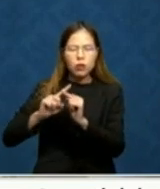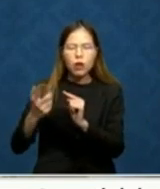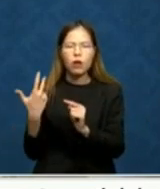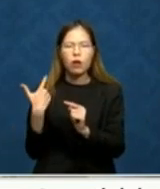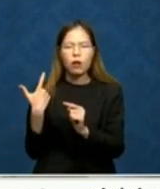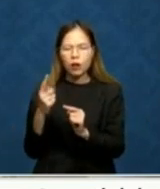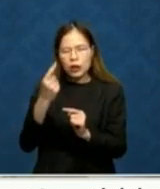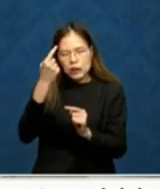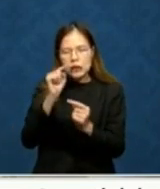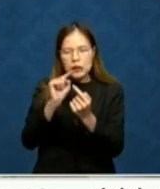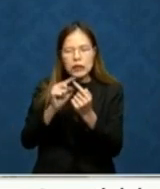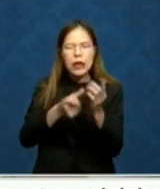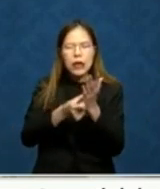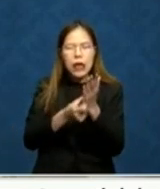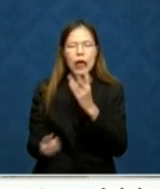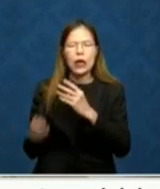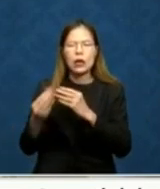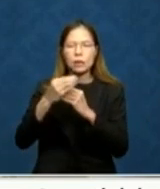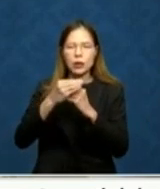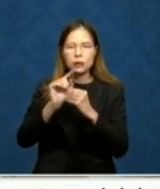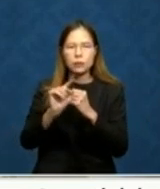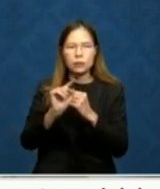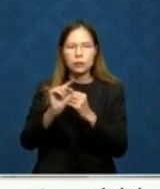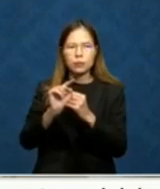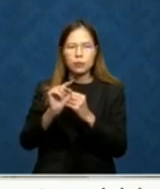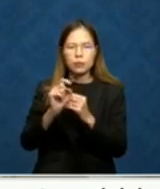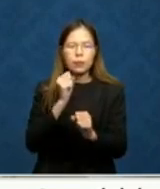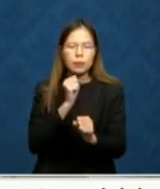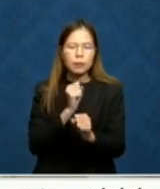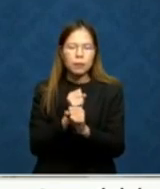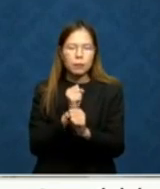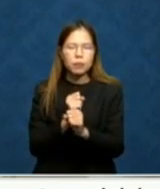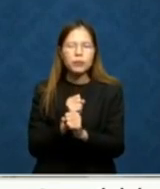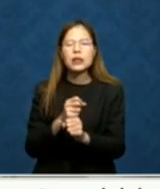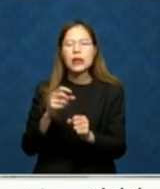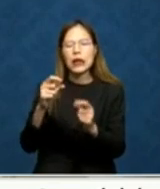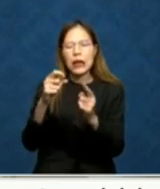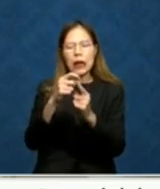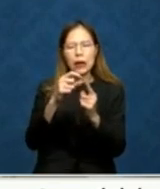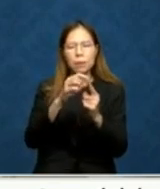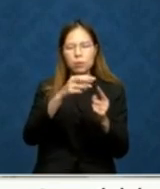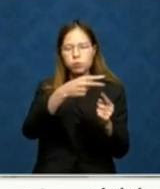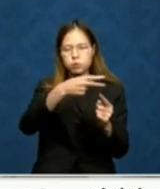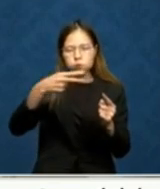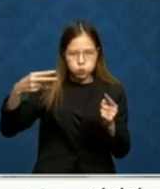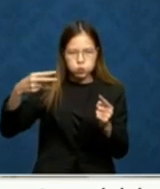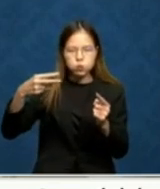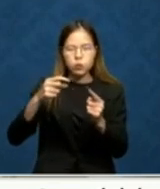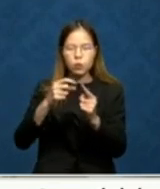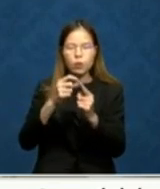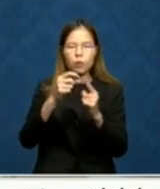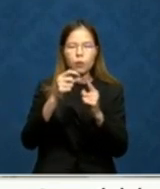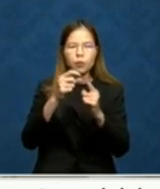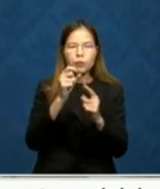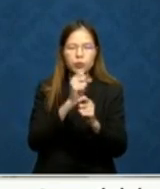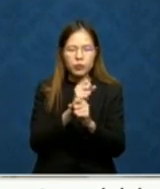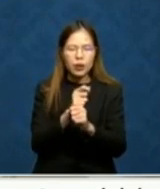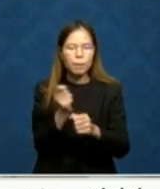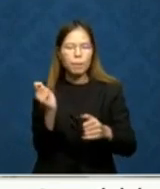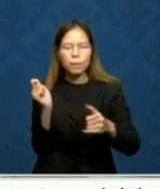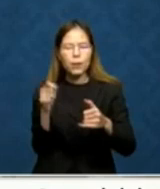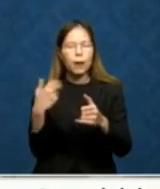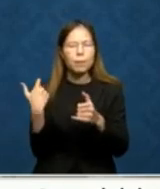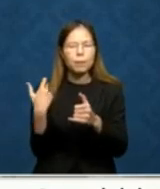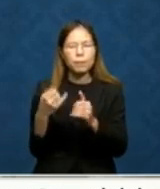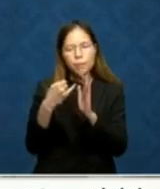สมควรแก้ไขเพิ่มเติมบทนิยามคำว่ากระทำชำเราเพื่อให้ครอบคลุมถึงการกระทำผิดในพฤติการต่าง